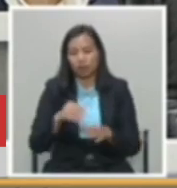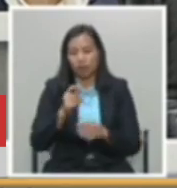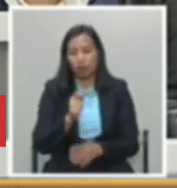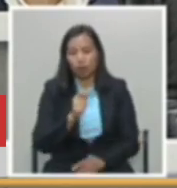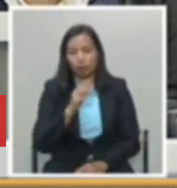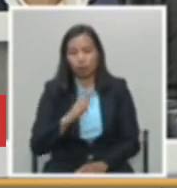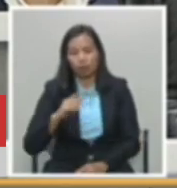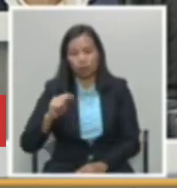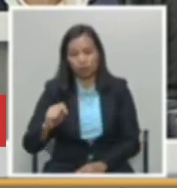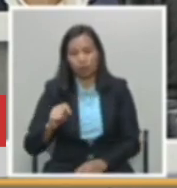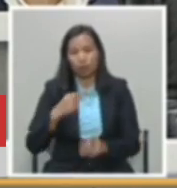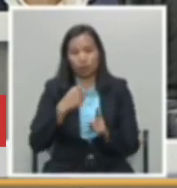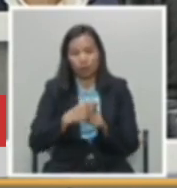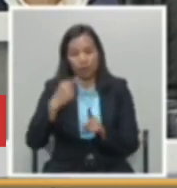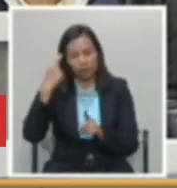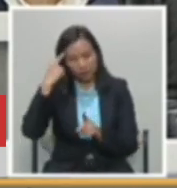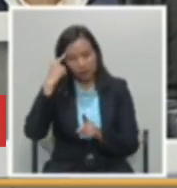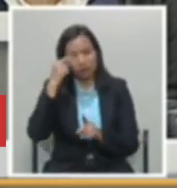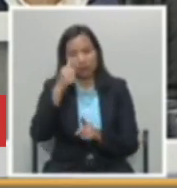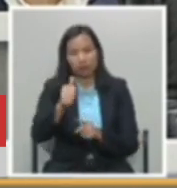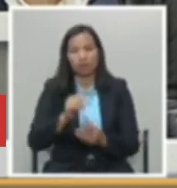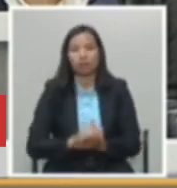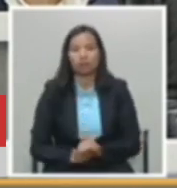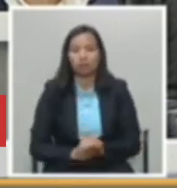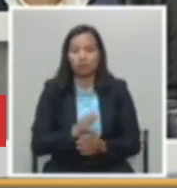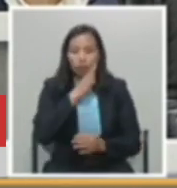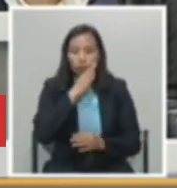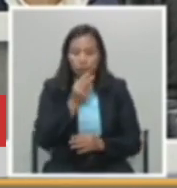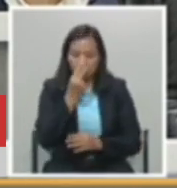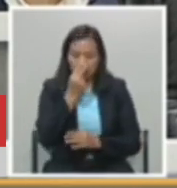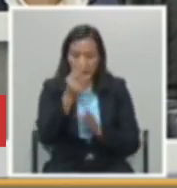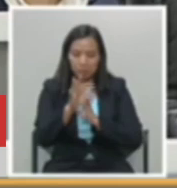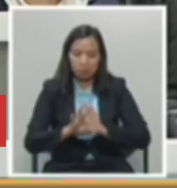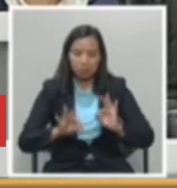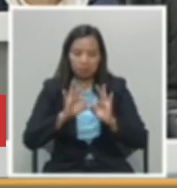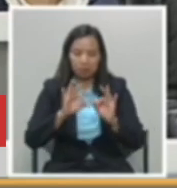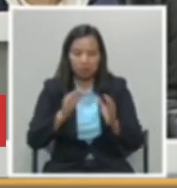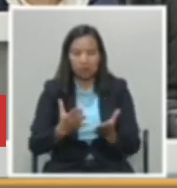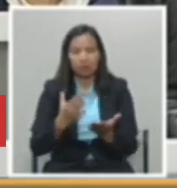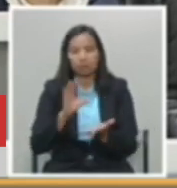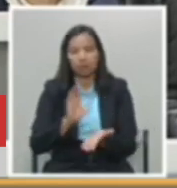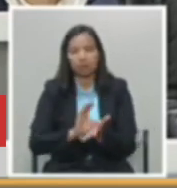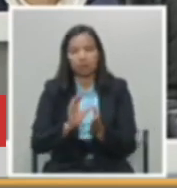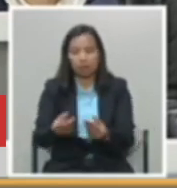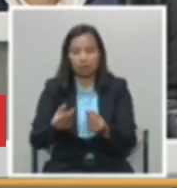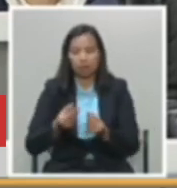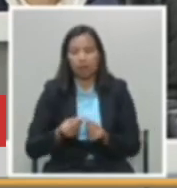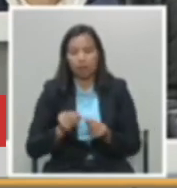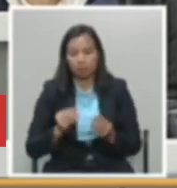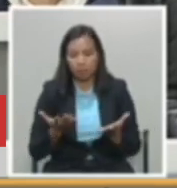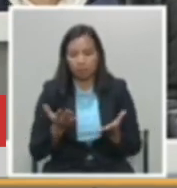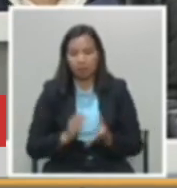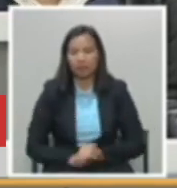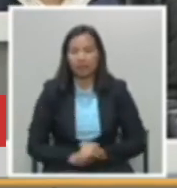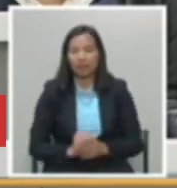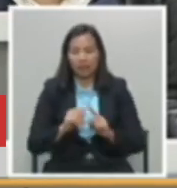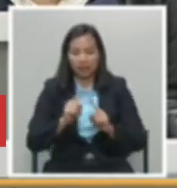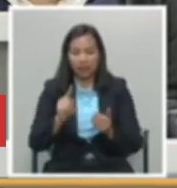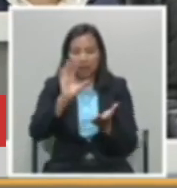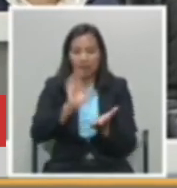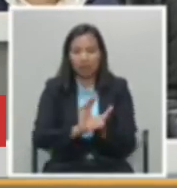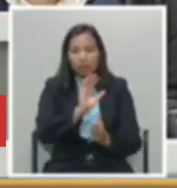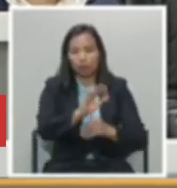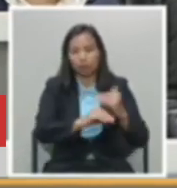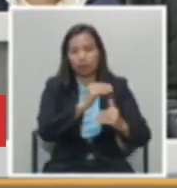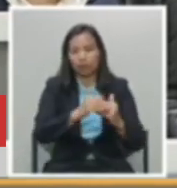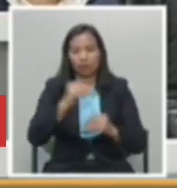แต่ทัศนคตินะคะถ้าเขาไม่มองไม่เห็นความสำคัญในเรื่องนี้เขาก็ไม่ตั้งงบให้แล้วก็กองทุนพัฒนาบทบา